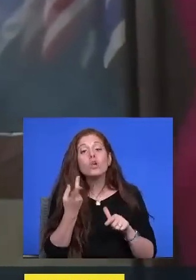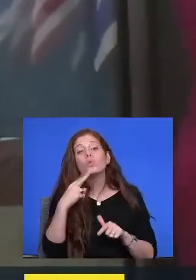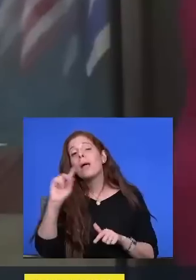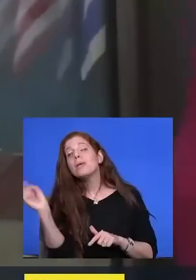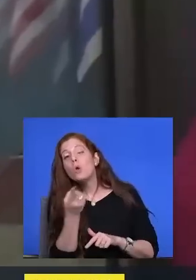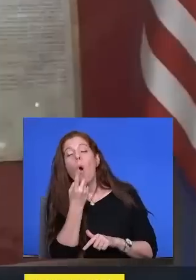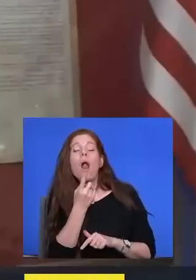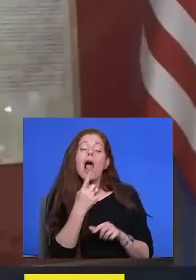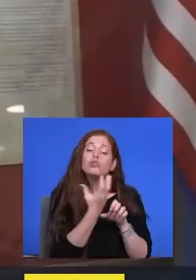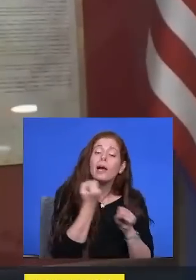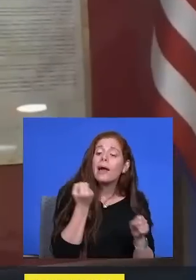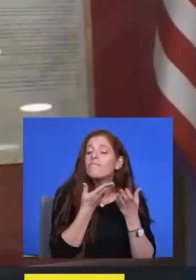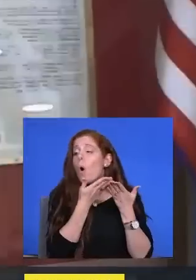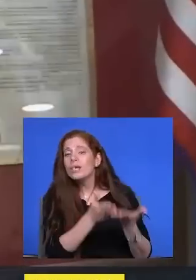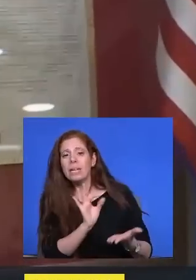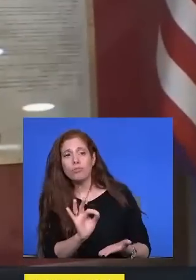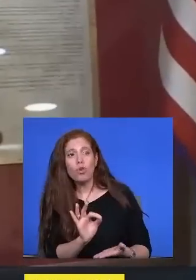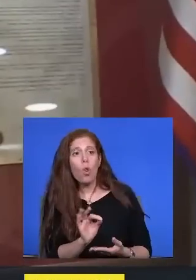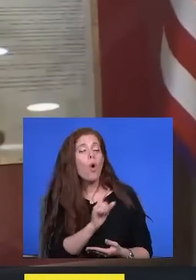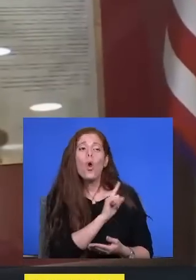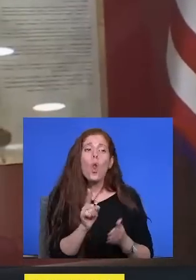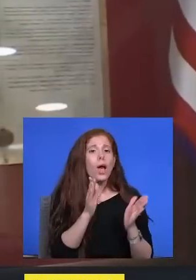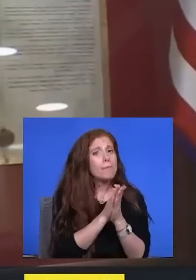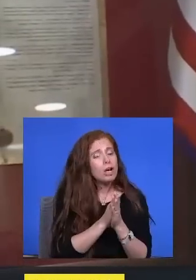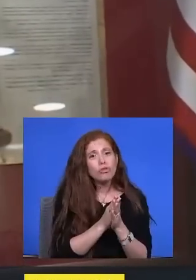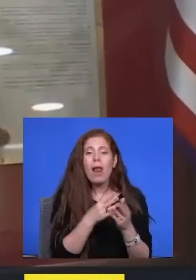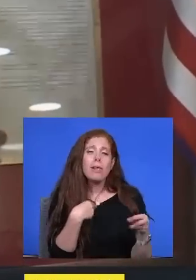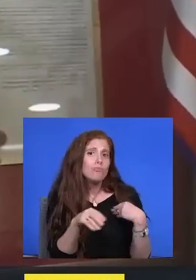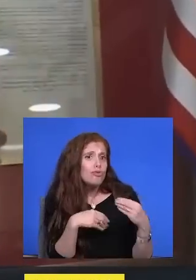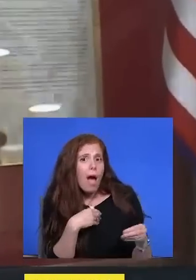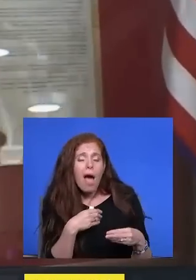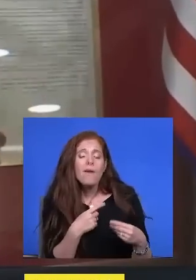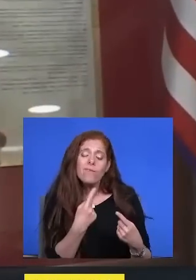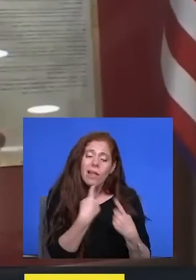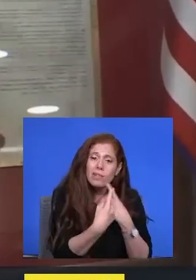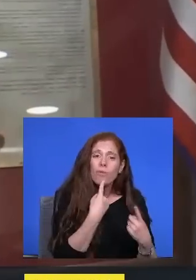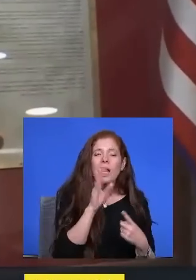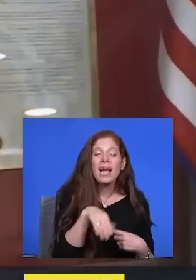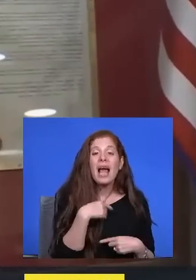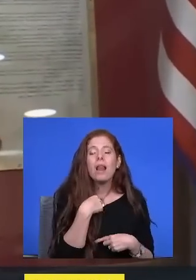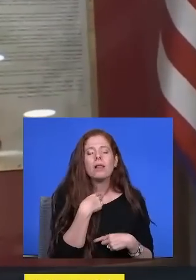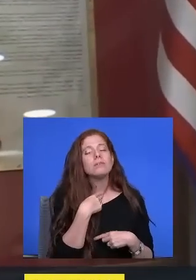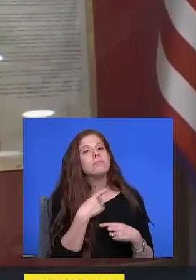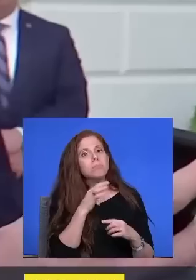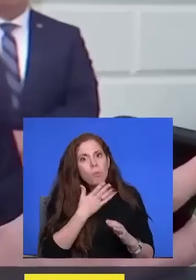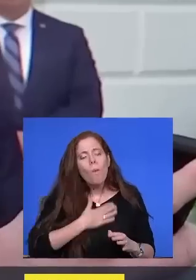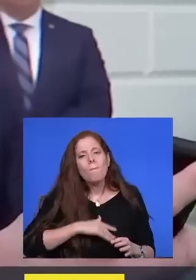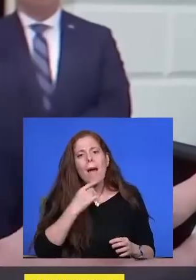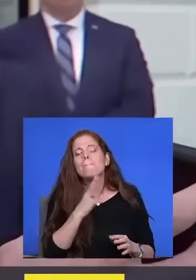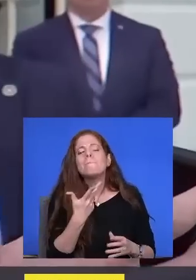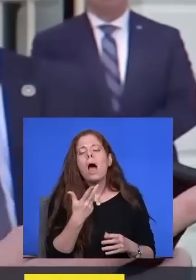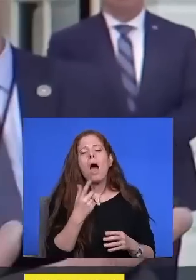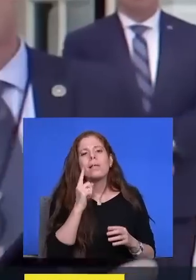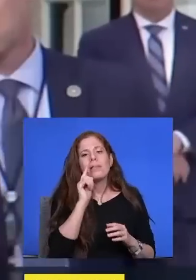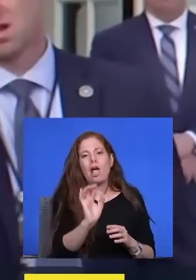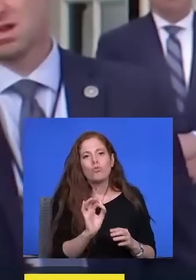שגריריו ועוזריו, לא רק קריאה לפשרה ולהידברות, אלא גם אמירה ברורה באשר לתוצאה הרצויה. So what do you hope the Prime Minister